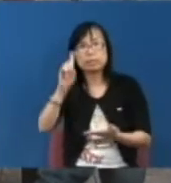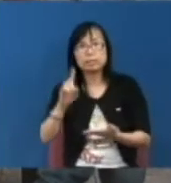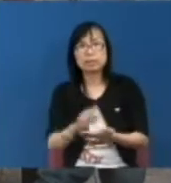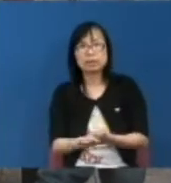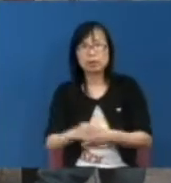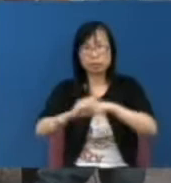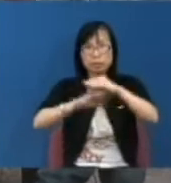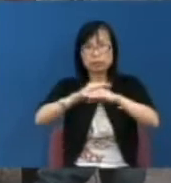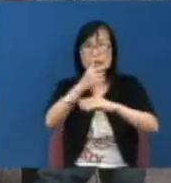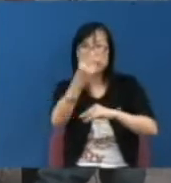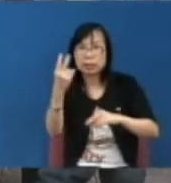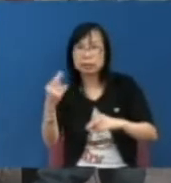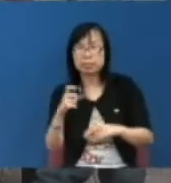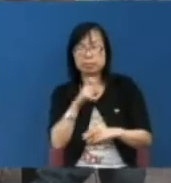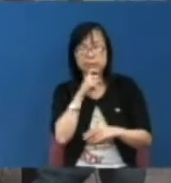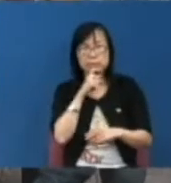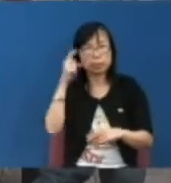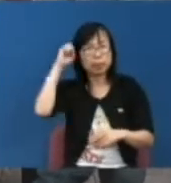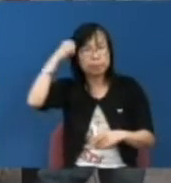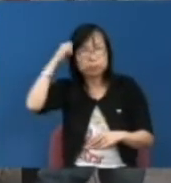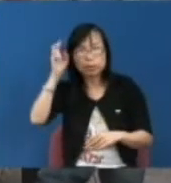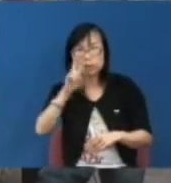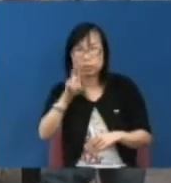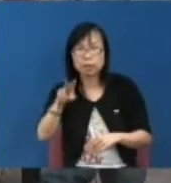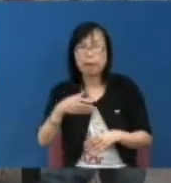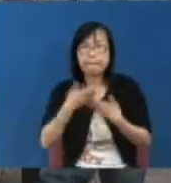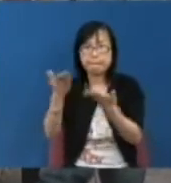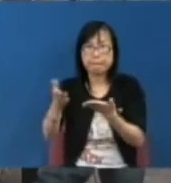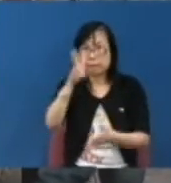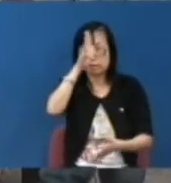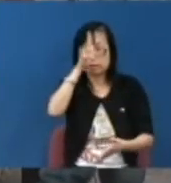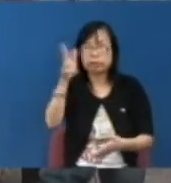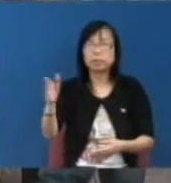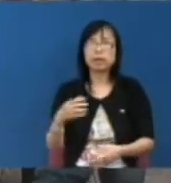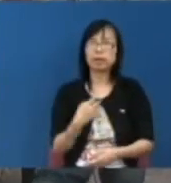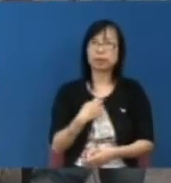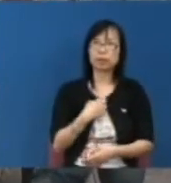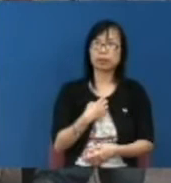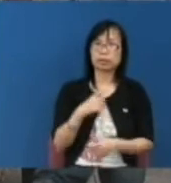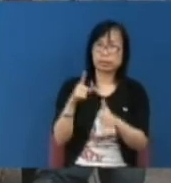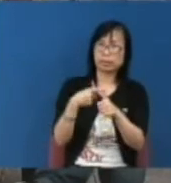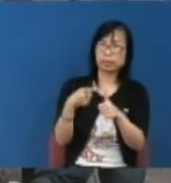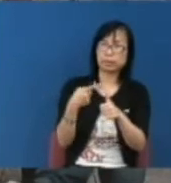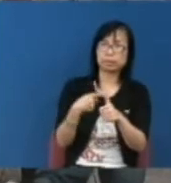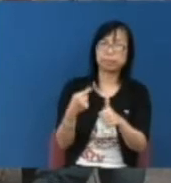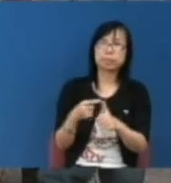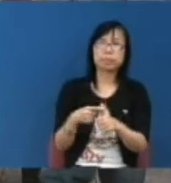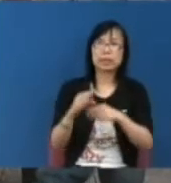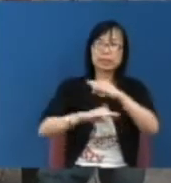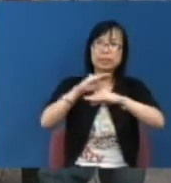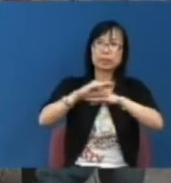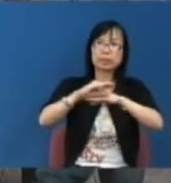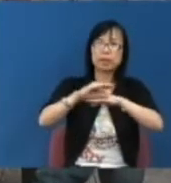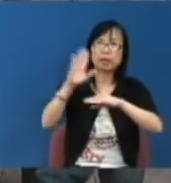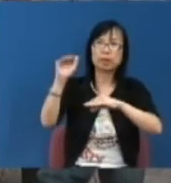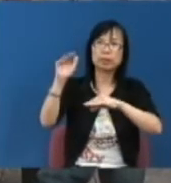個 building 係 green 咁，有冇啲概念我哋其實可以 recommend 俾政府？ 即係我覺得就咁睇下，首先呢、這個。建築物它